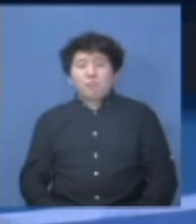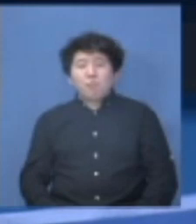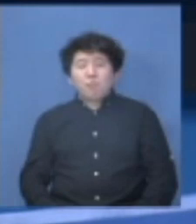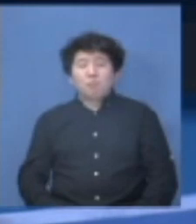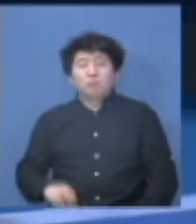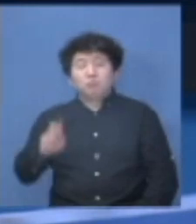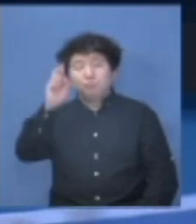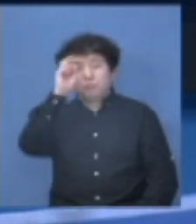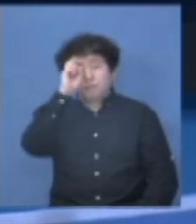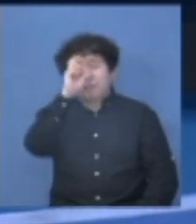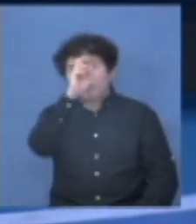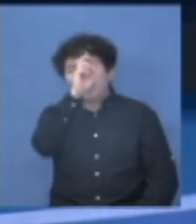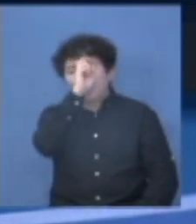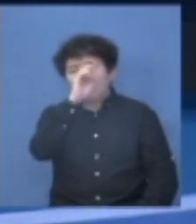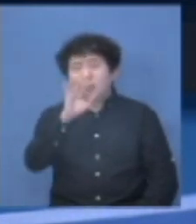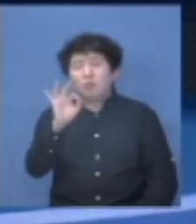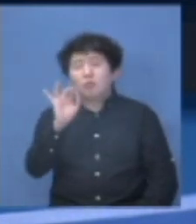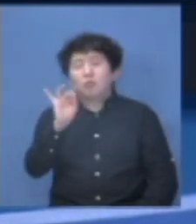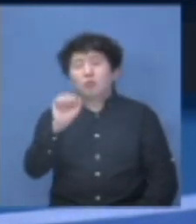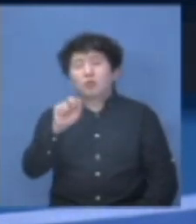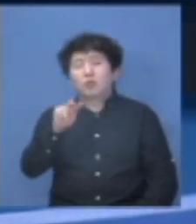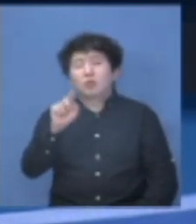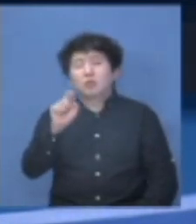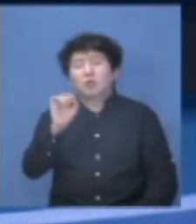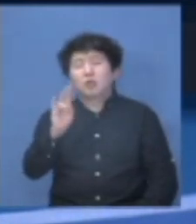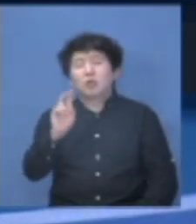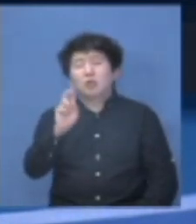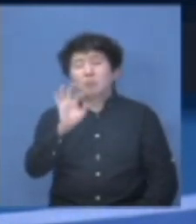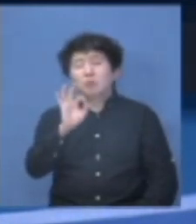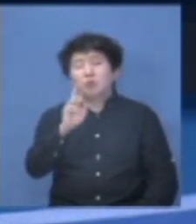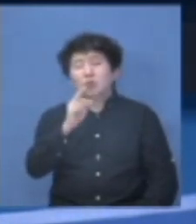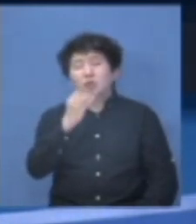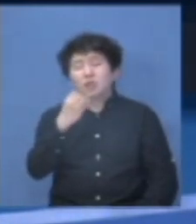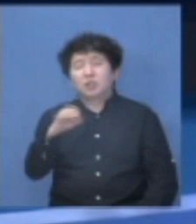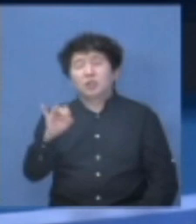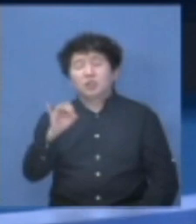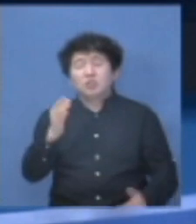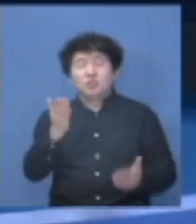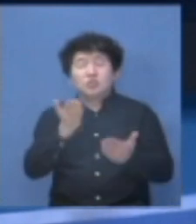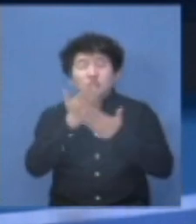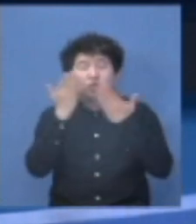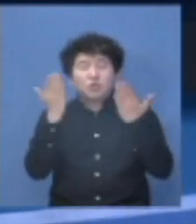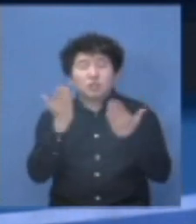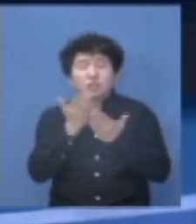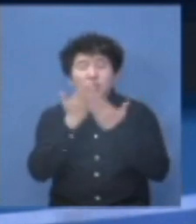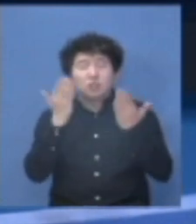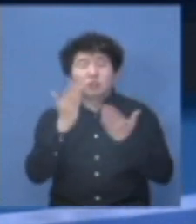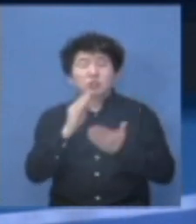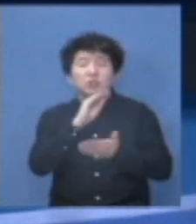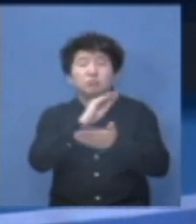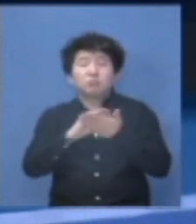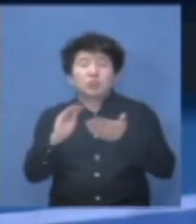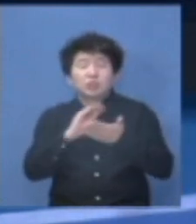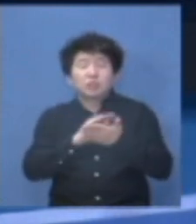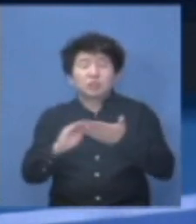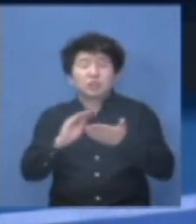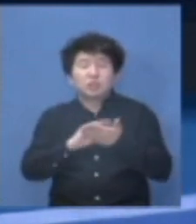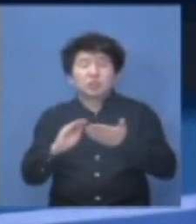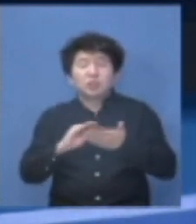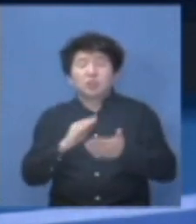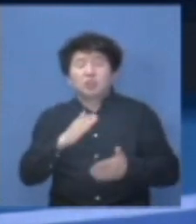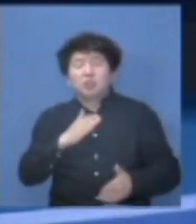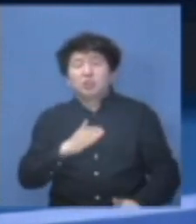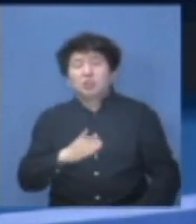В библиотеке имени Уралхана Бокея читателей продолжаю знакомить с произведениями выдающихся писателей нашего края. В этот